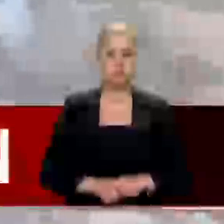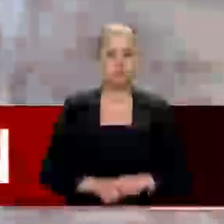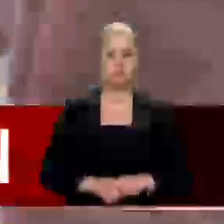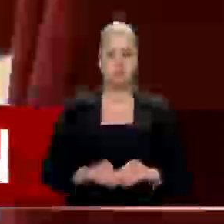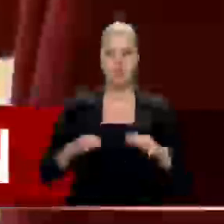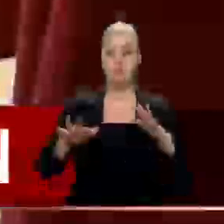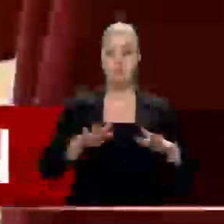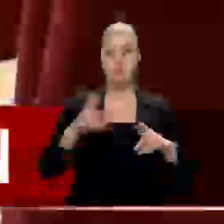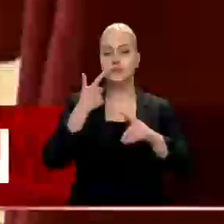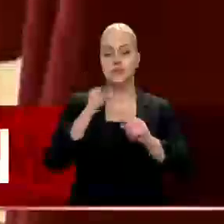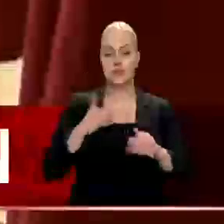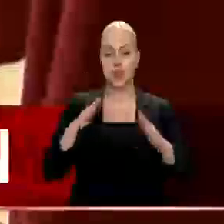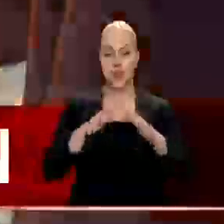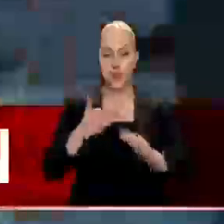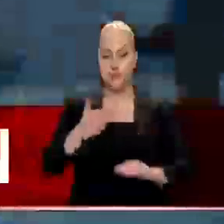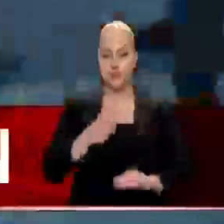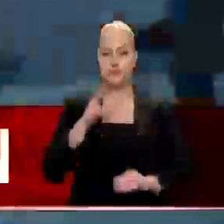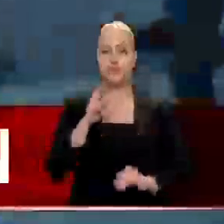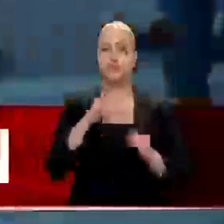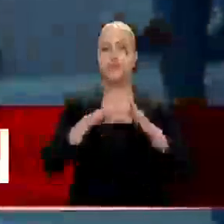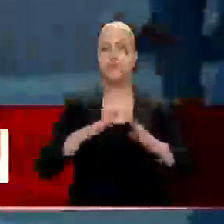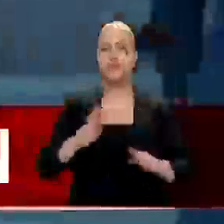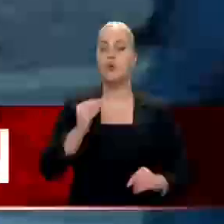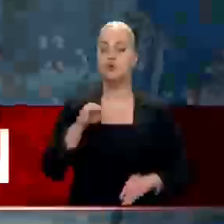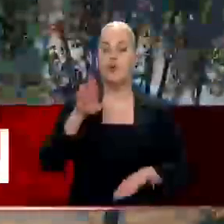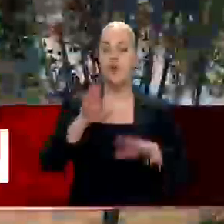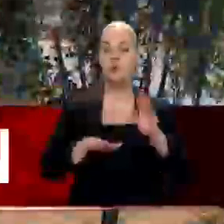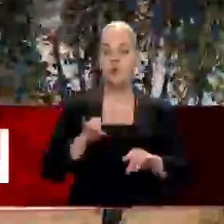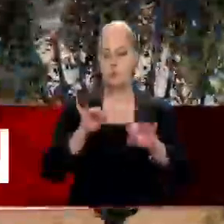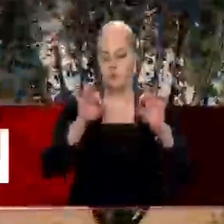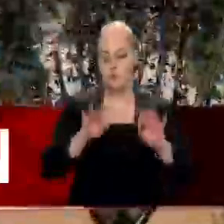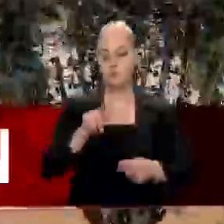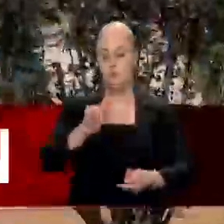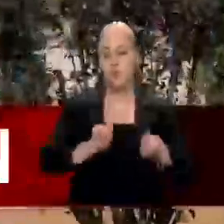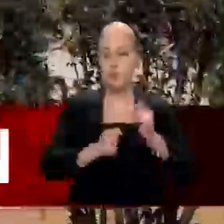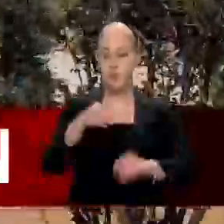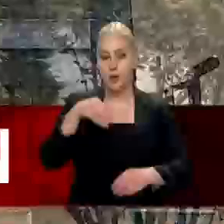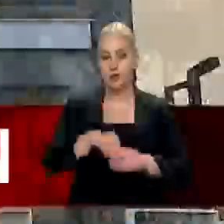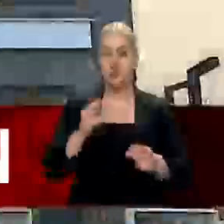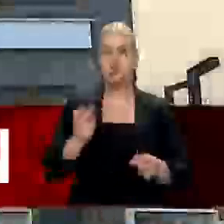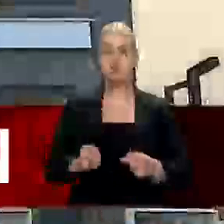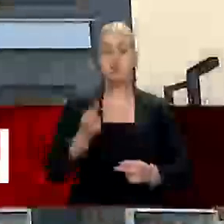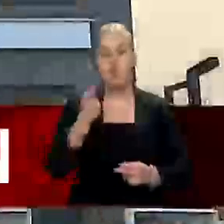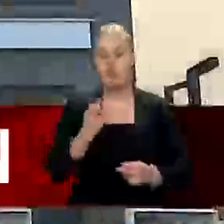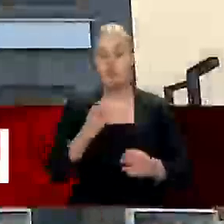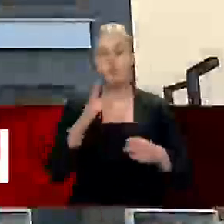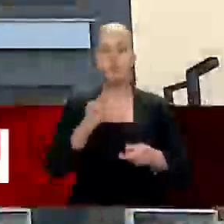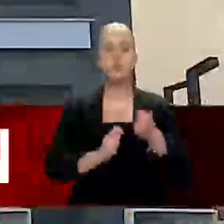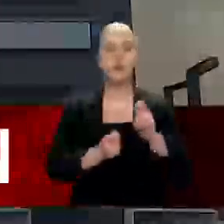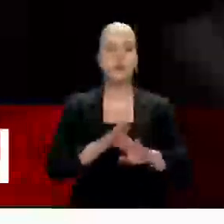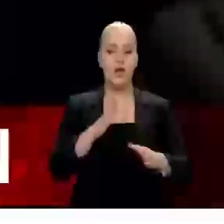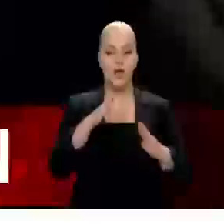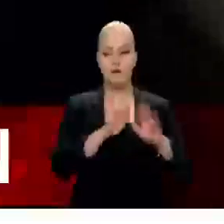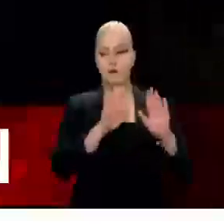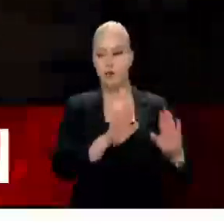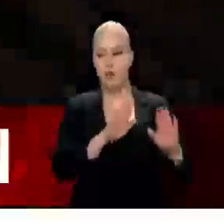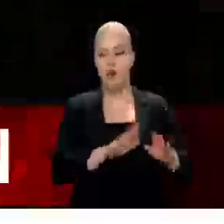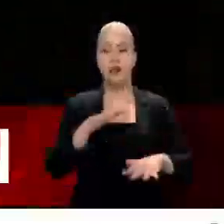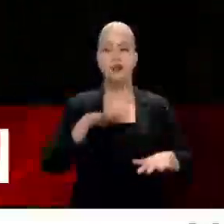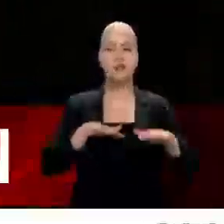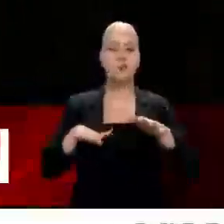Depremzedeler için Evim Yuvan Olsun kampanyası başlatıldı. Uygulama kapsamında boş ya da kullanmadığı evini depremzedeler için 3